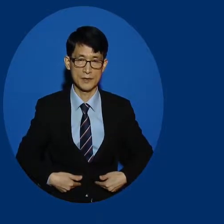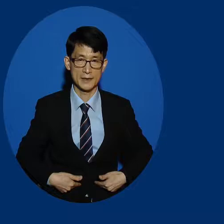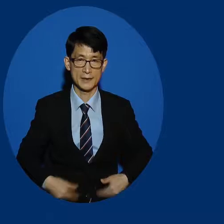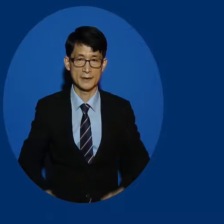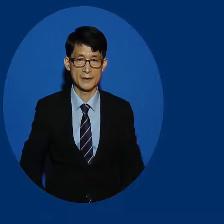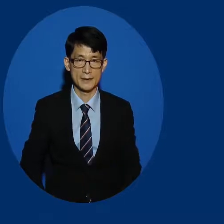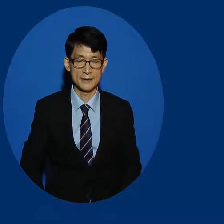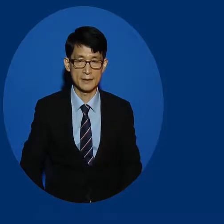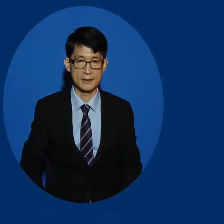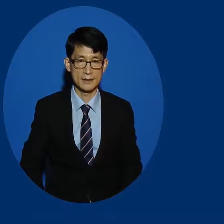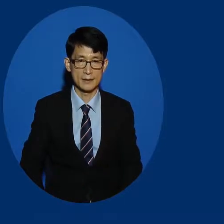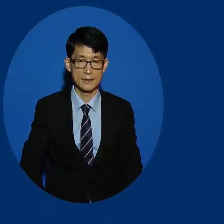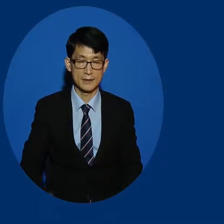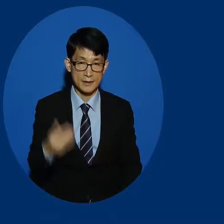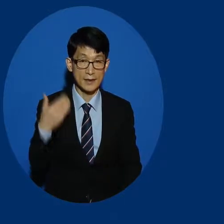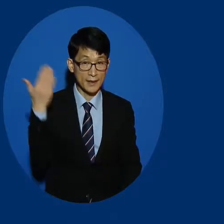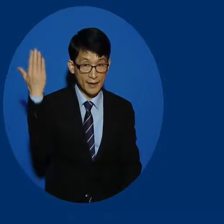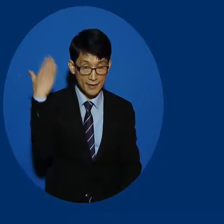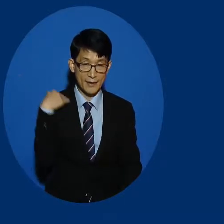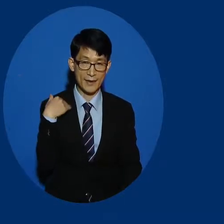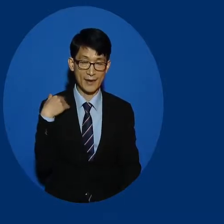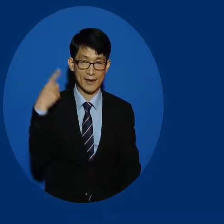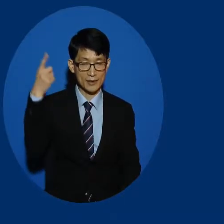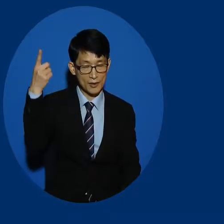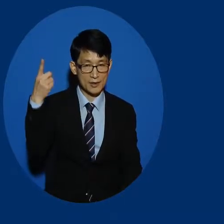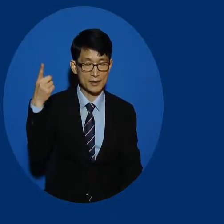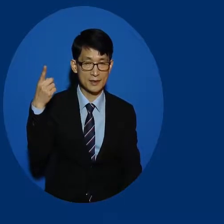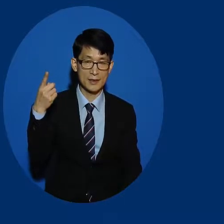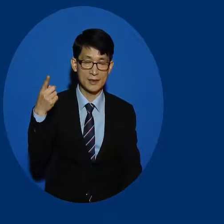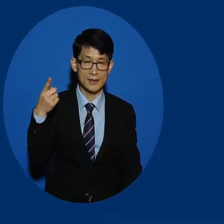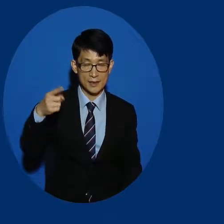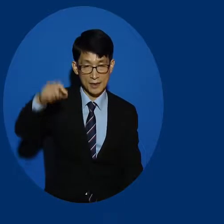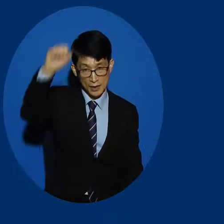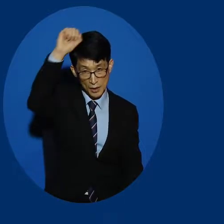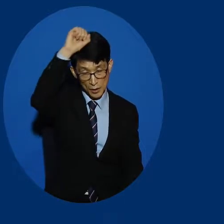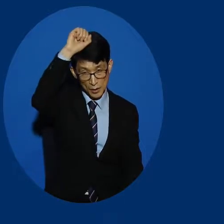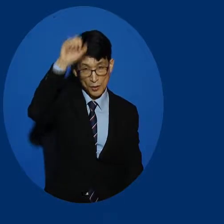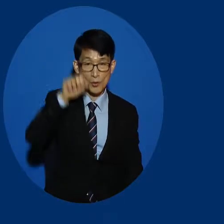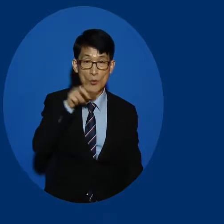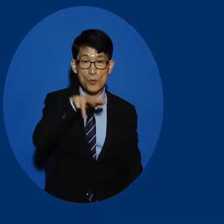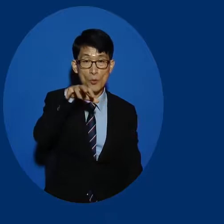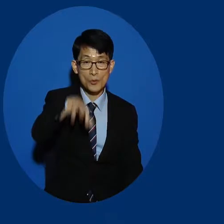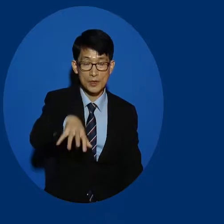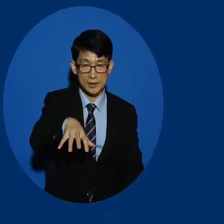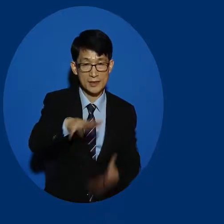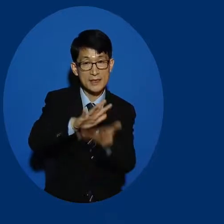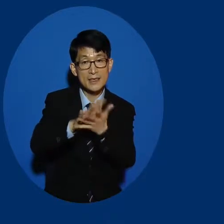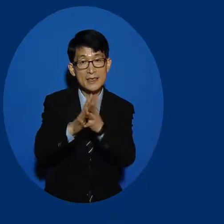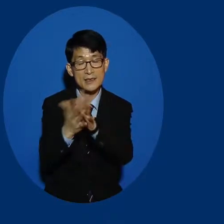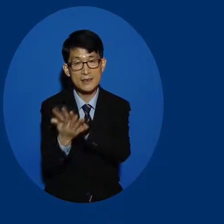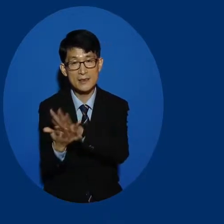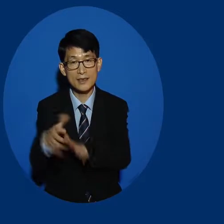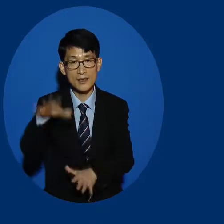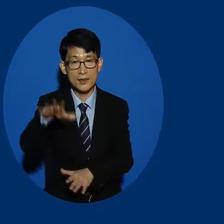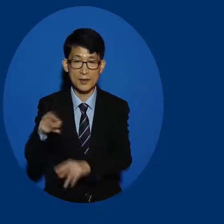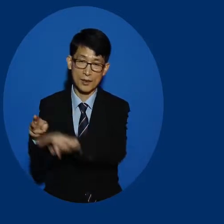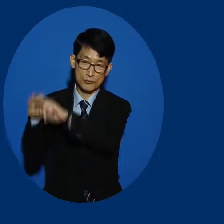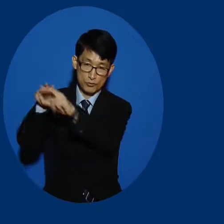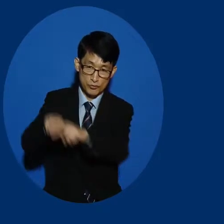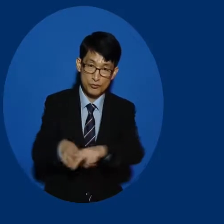제가 예전에 에버랜드에 한번 학생들을 데리고 간 적이 있어요. 여러분들 많이들